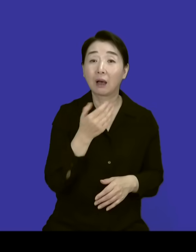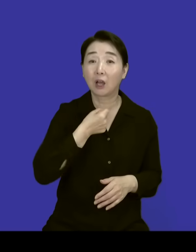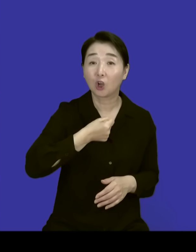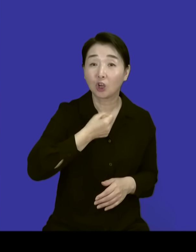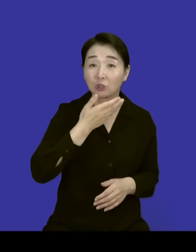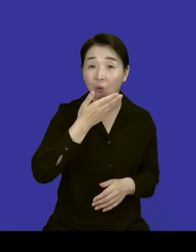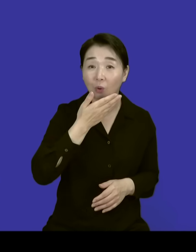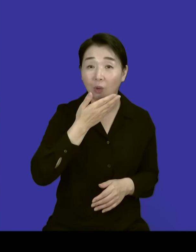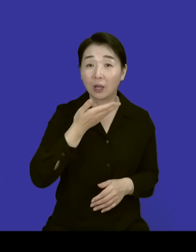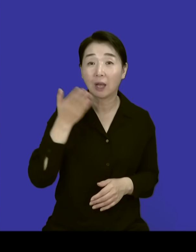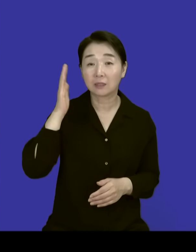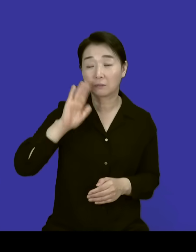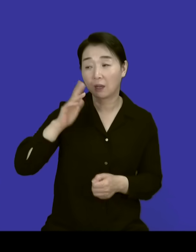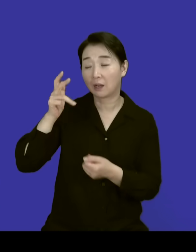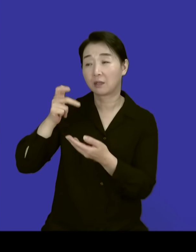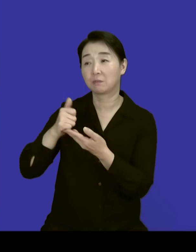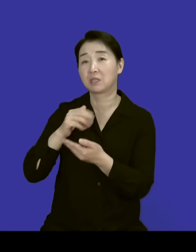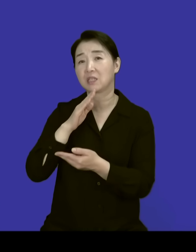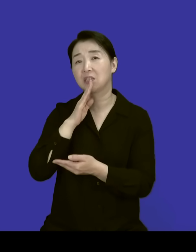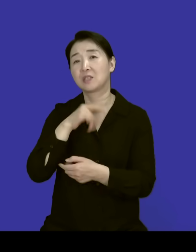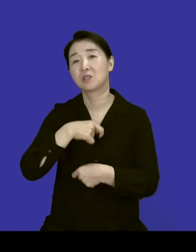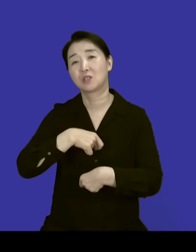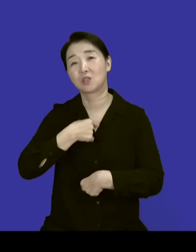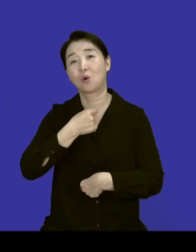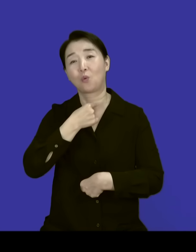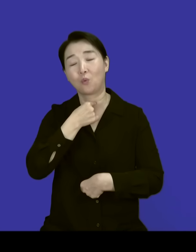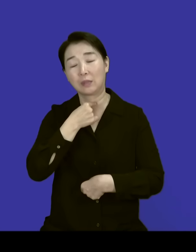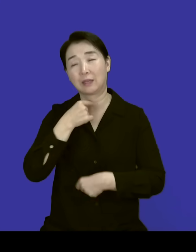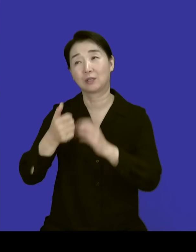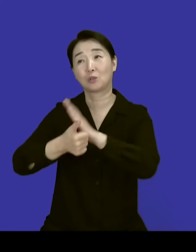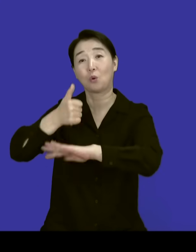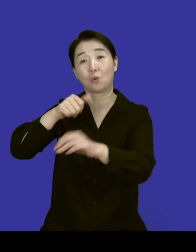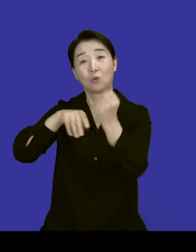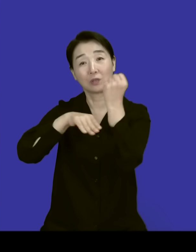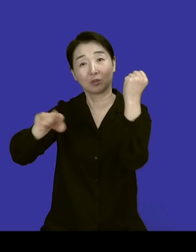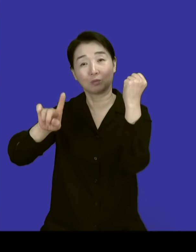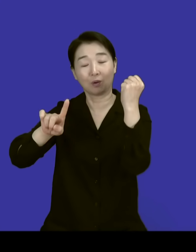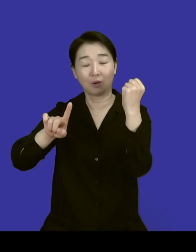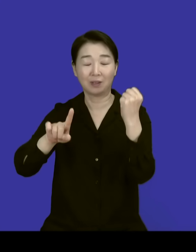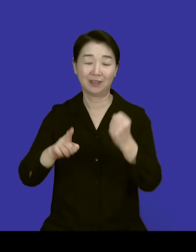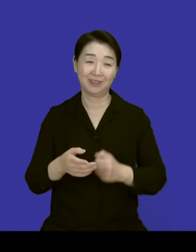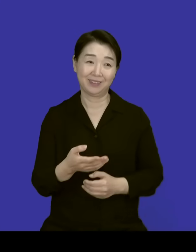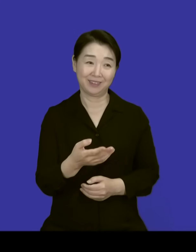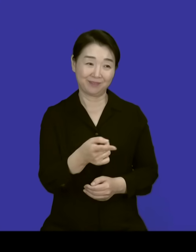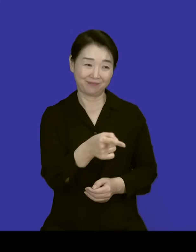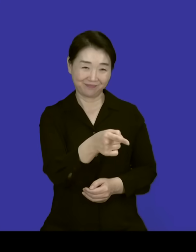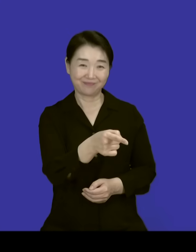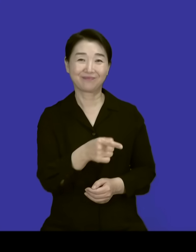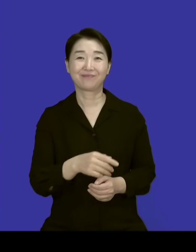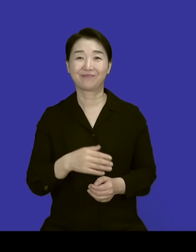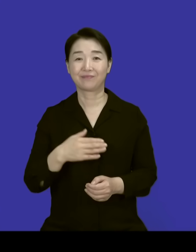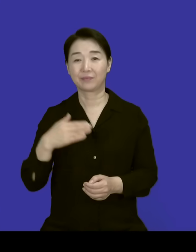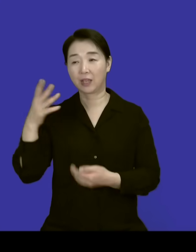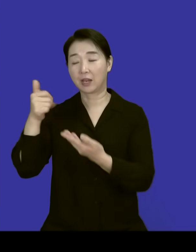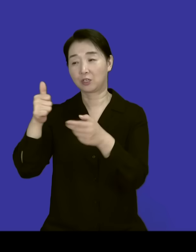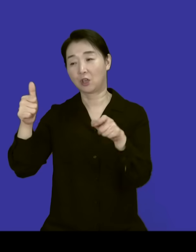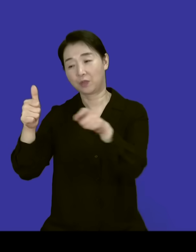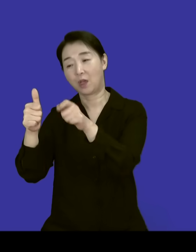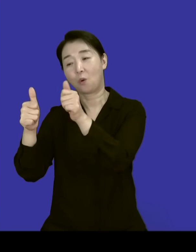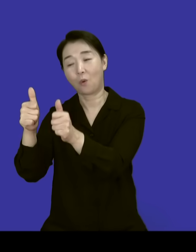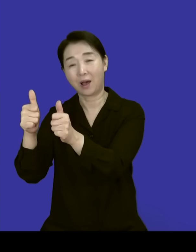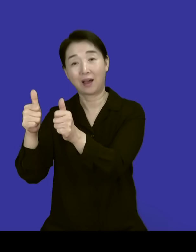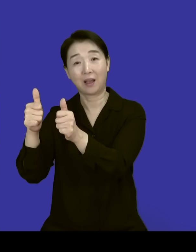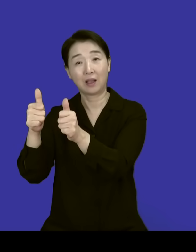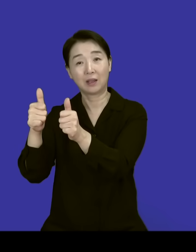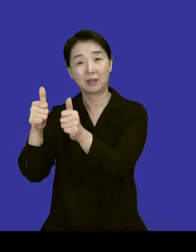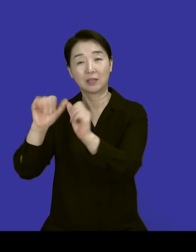모르지나 하나님께서 진정으로 원하는 하나님의 기준의 성공은 이제 용감한 형체 동철이가 네. 내 곁으로 와서 내가